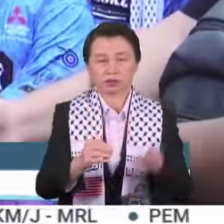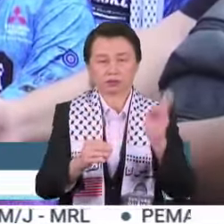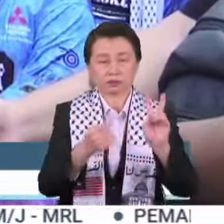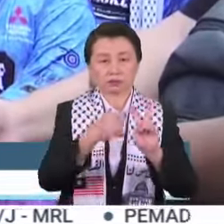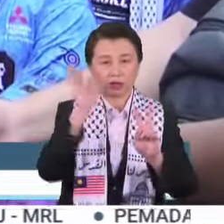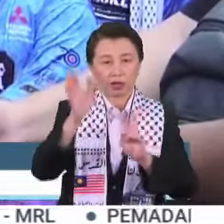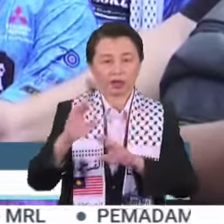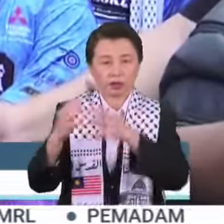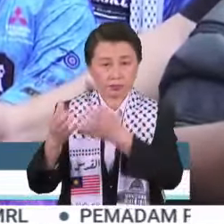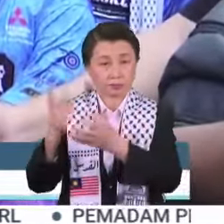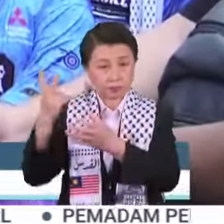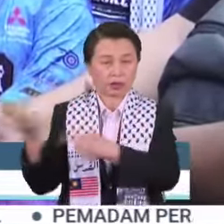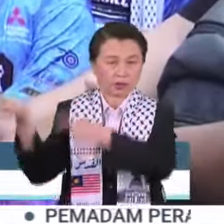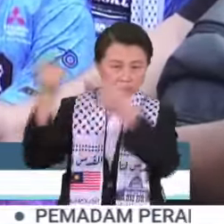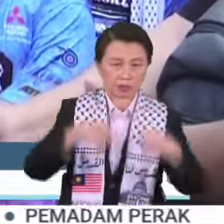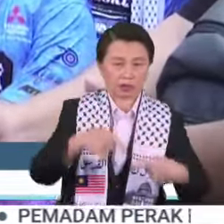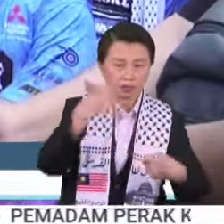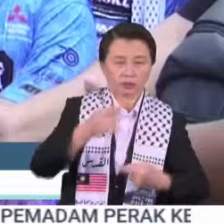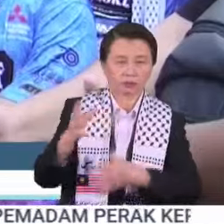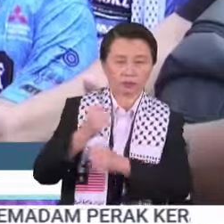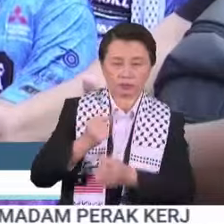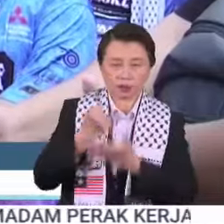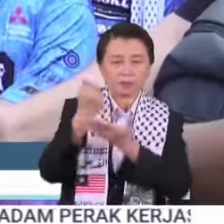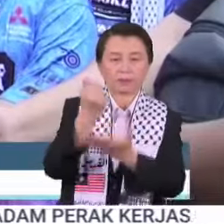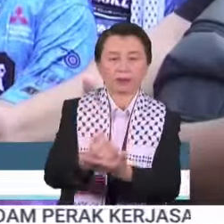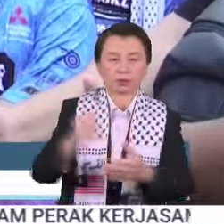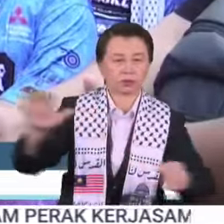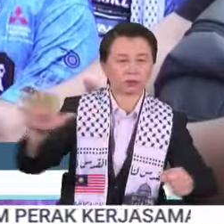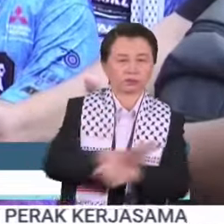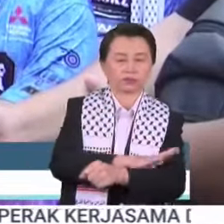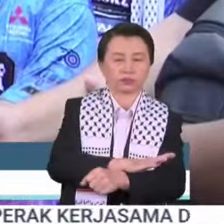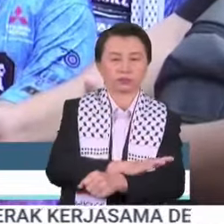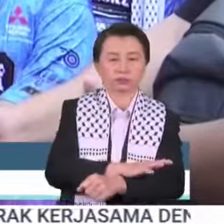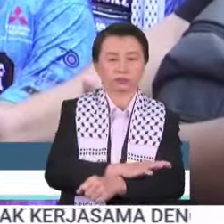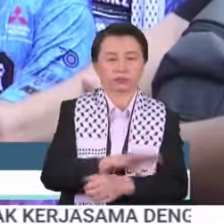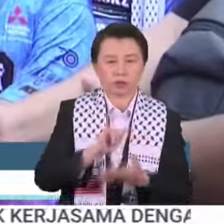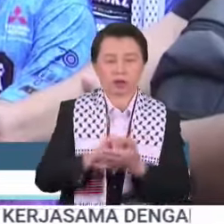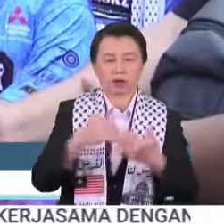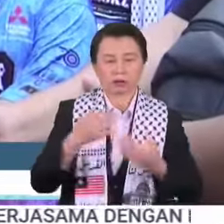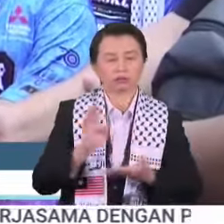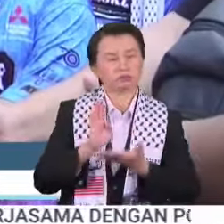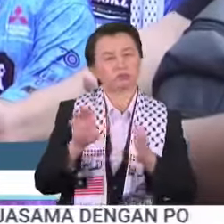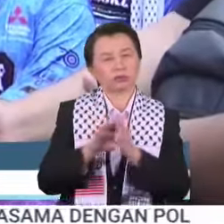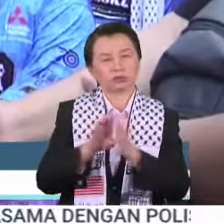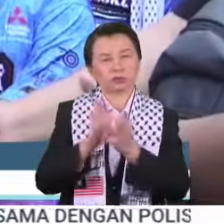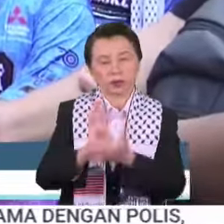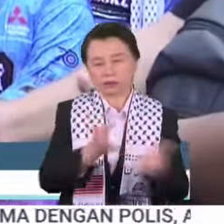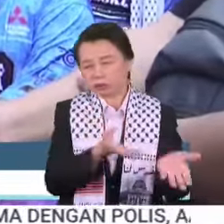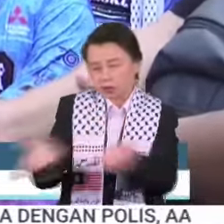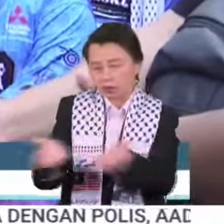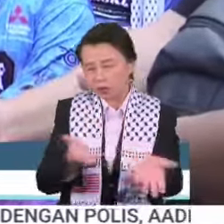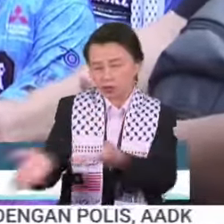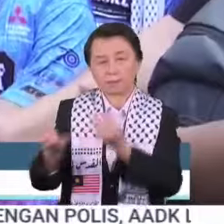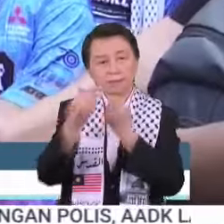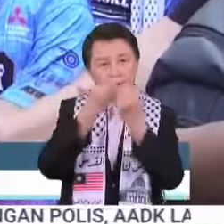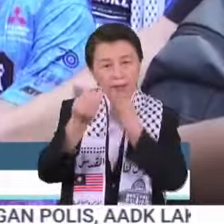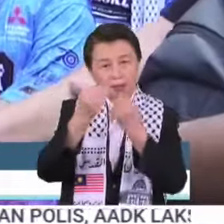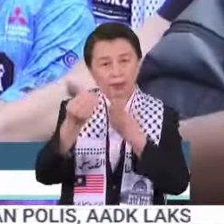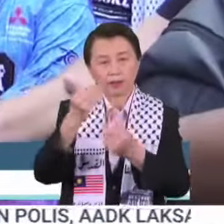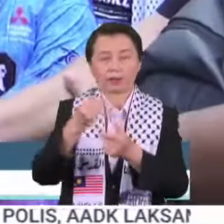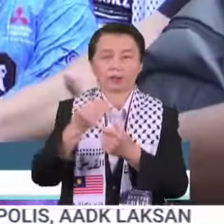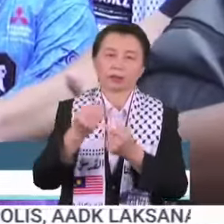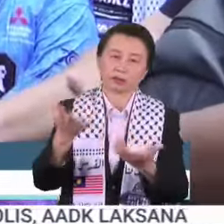batch akan datang untuk dapatkan orang kata bantuan yang lebih menyeluruh, yang mana dari segi bantuan makanan dan sebagainya lah, ataupun